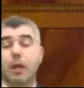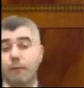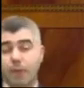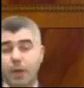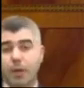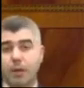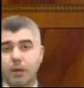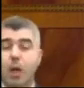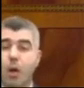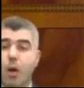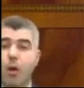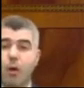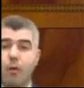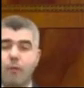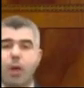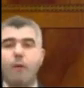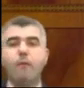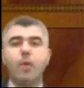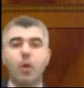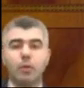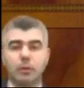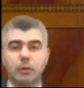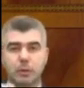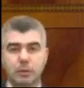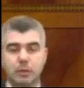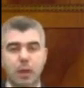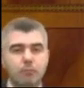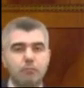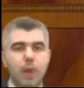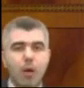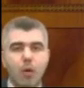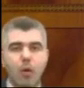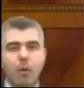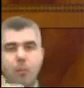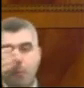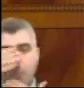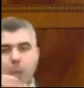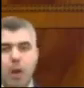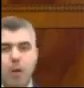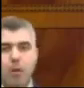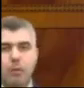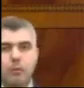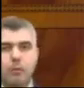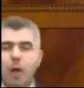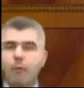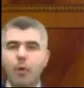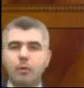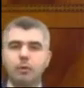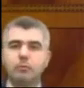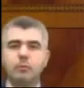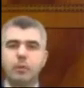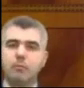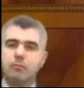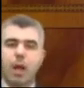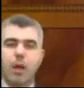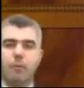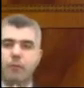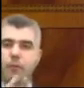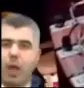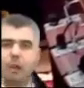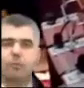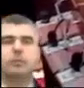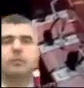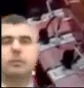هذا الموقف، هو الموقف الذي ستسعى فرنسا لتنفيذه، والتي ستقف فرنسا إلى